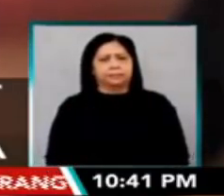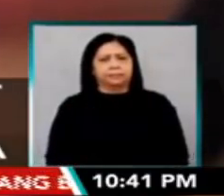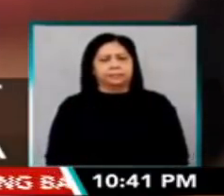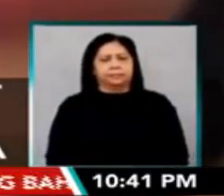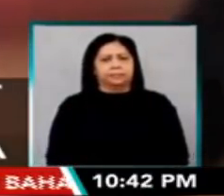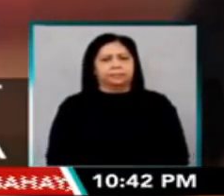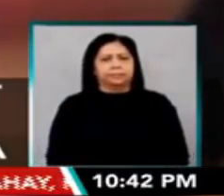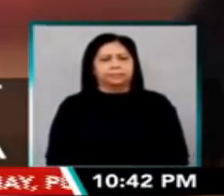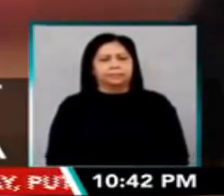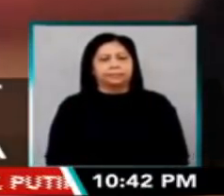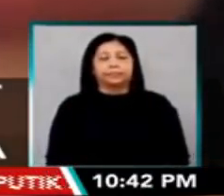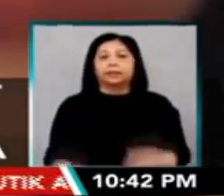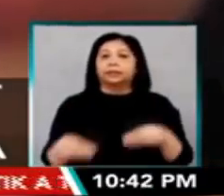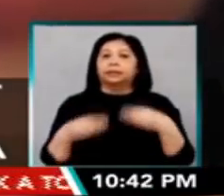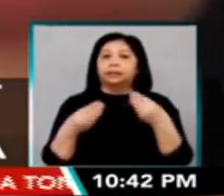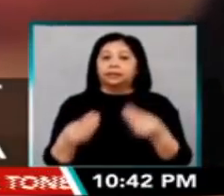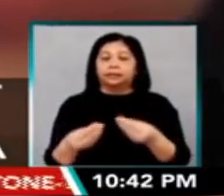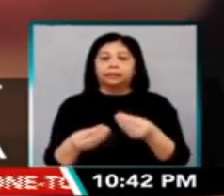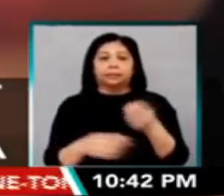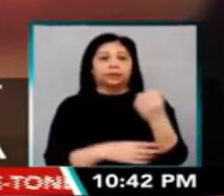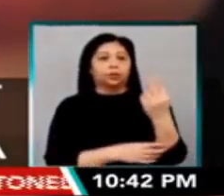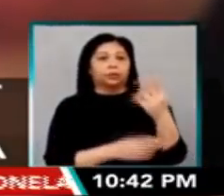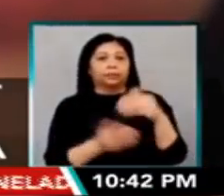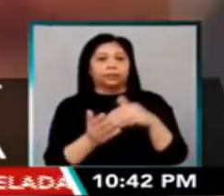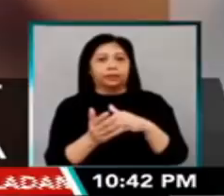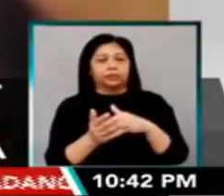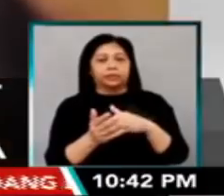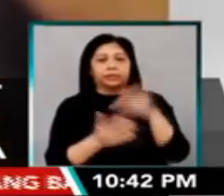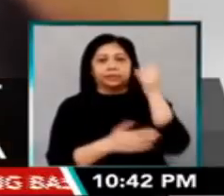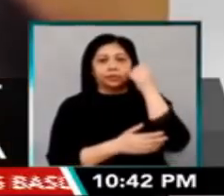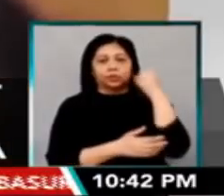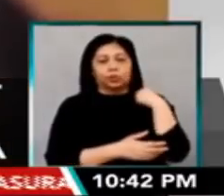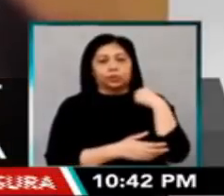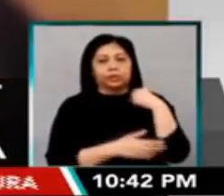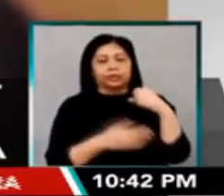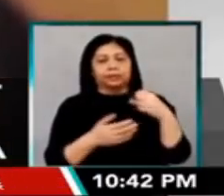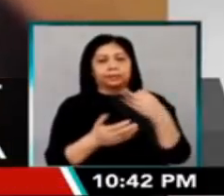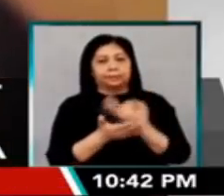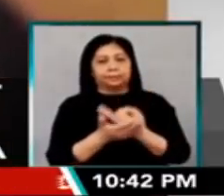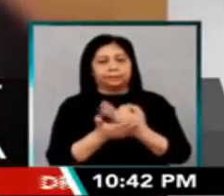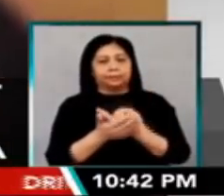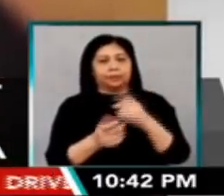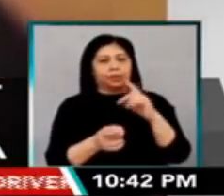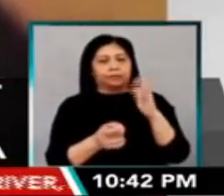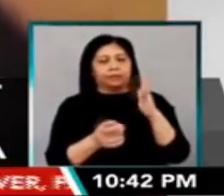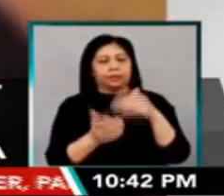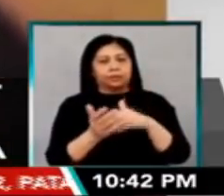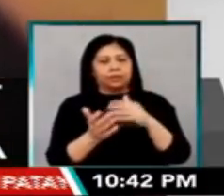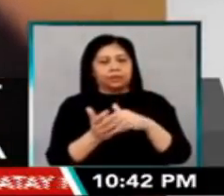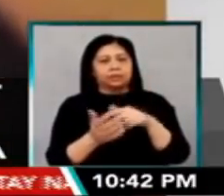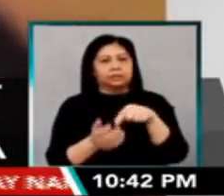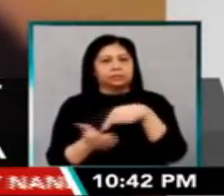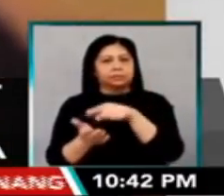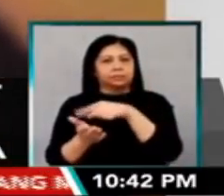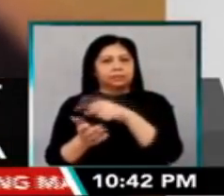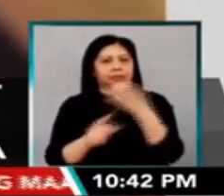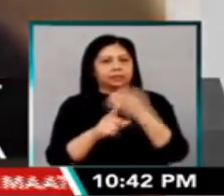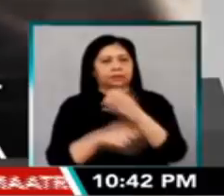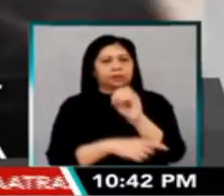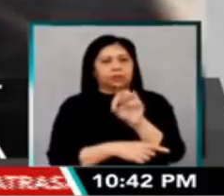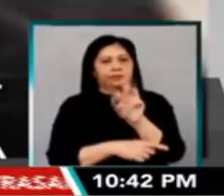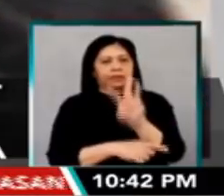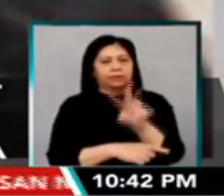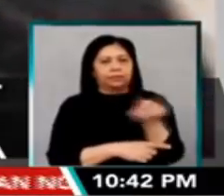Nagbigay naman ng tig 12,000 Saudi Riyal o mahigit 150,000 pesos na danyos sa kada OFW ang kanilang